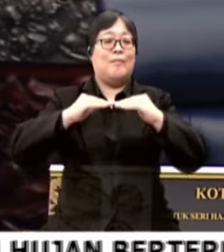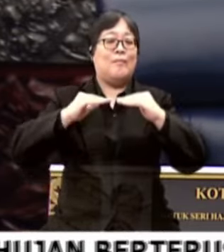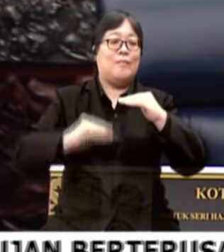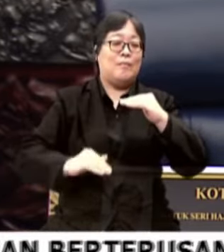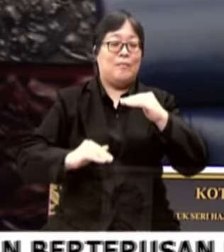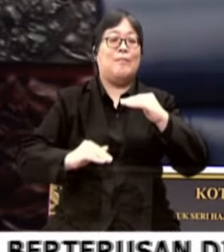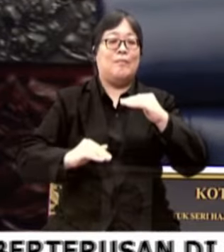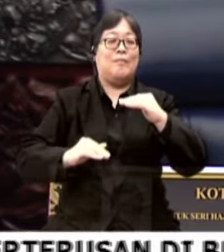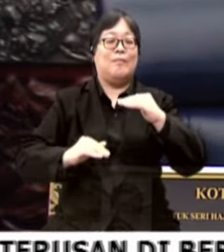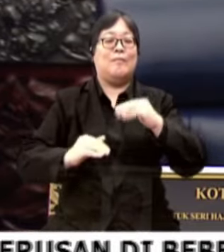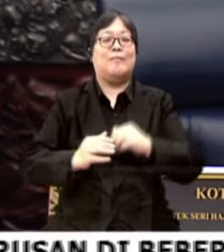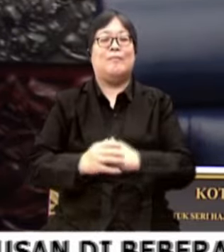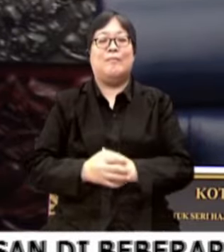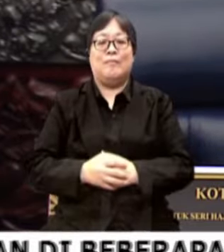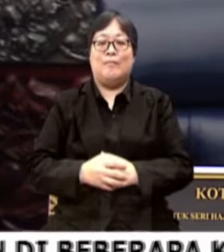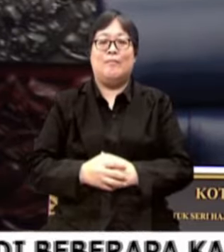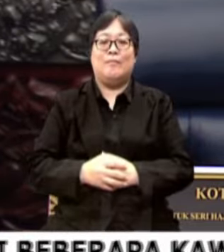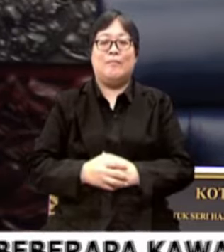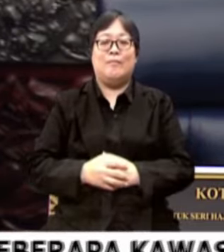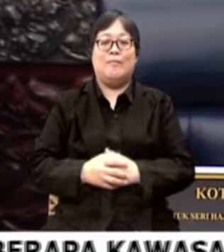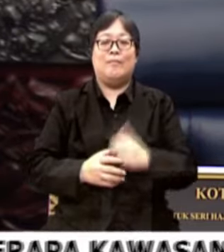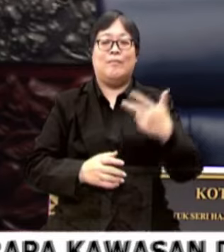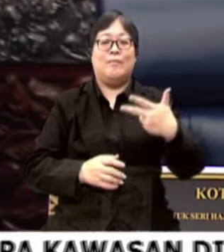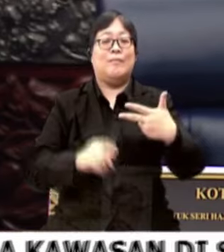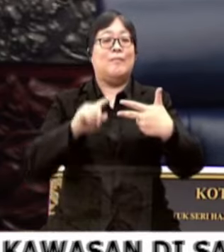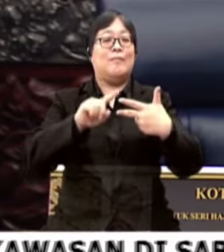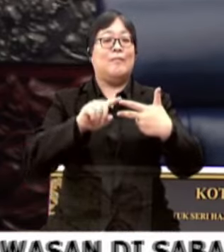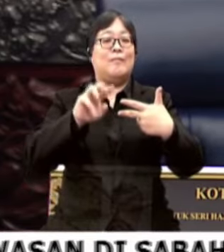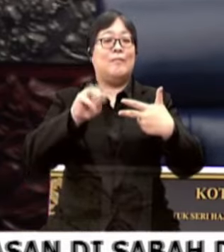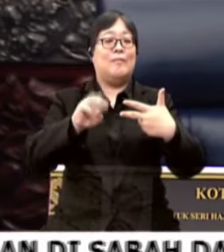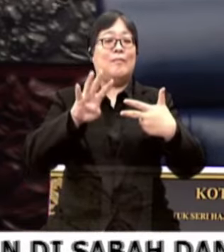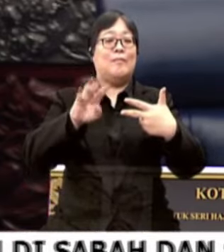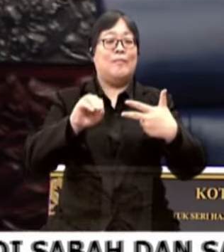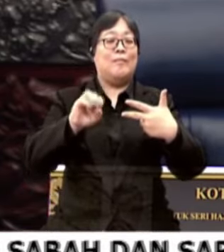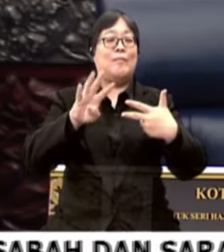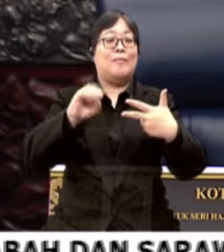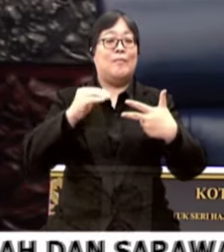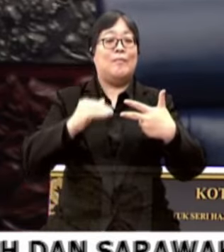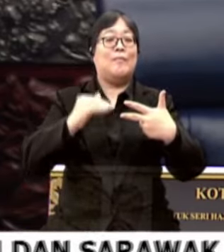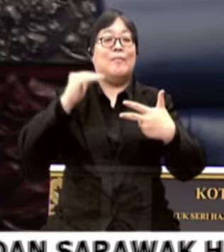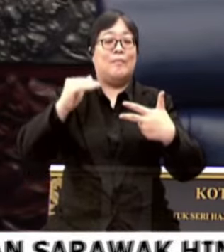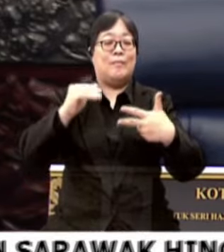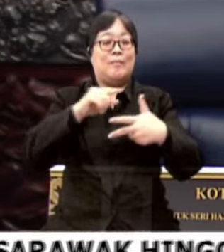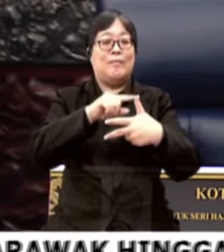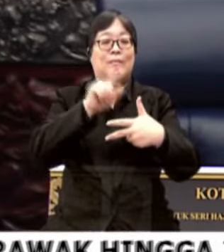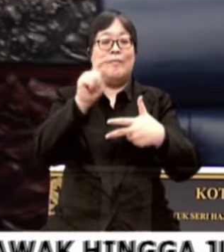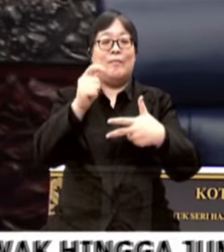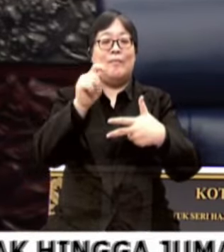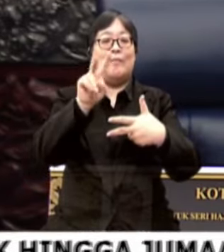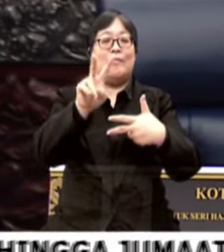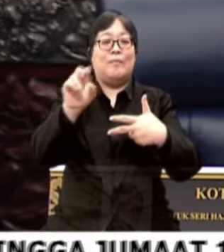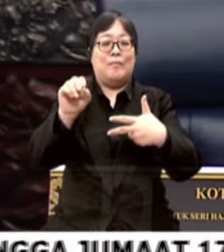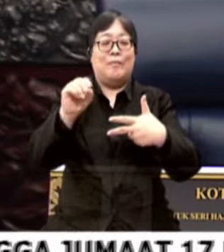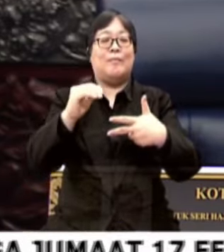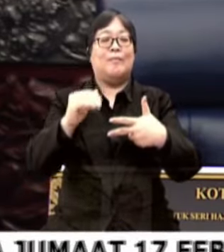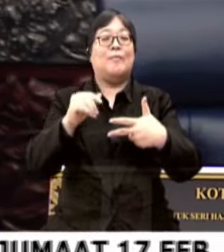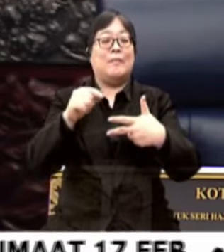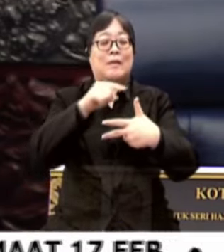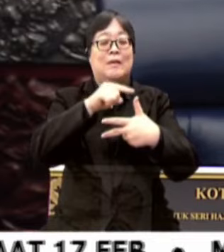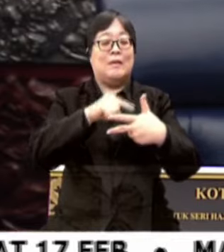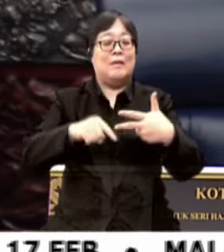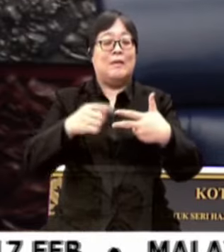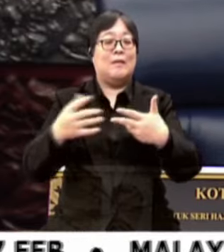dalam seluruh isi rumah 40 produs yang seterusnya dan di 20 pendapatan